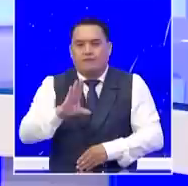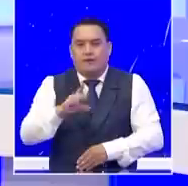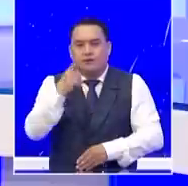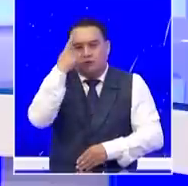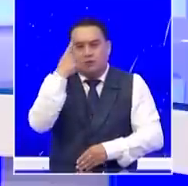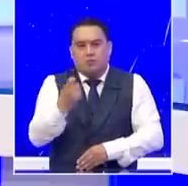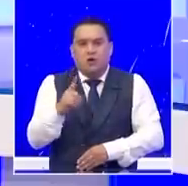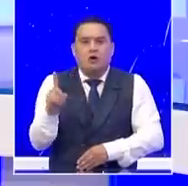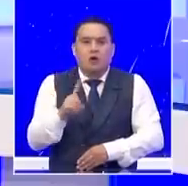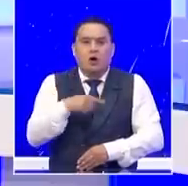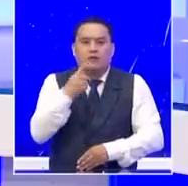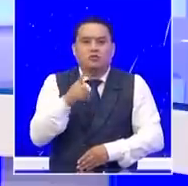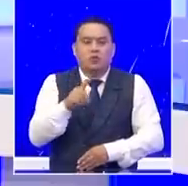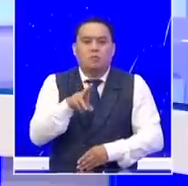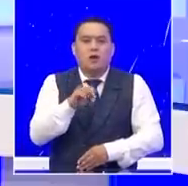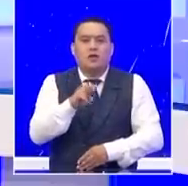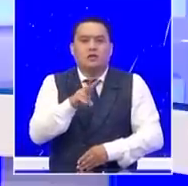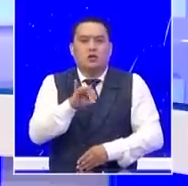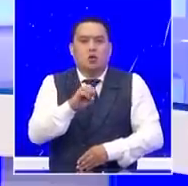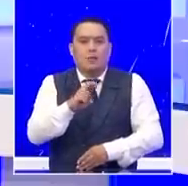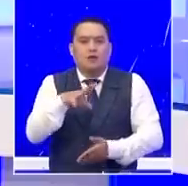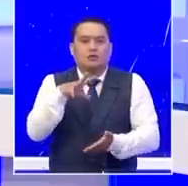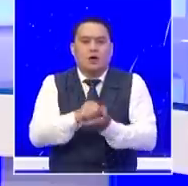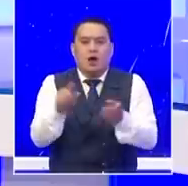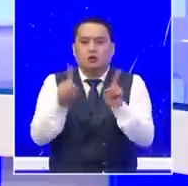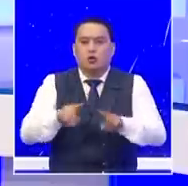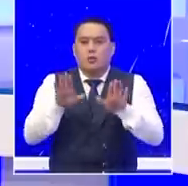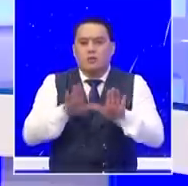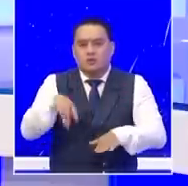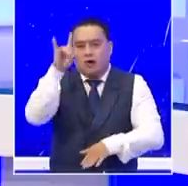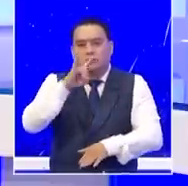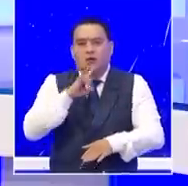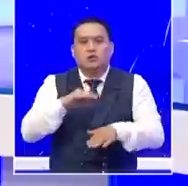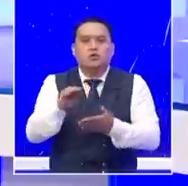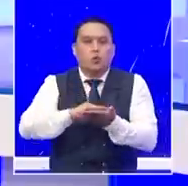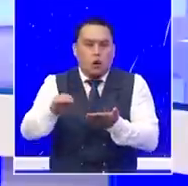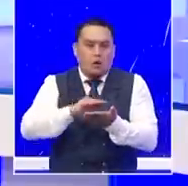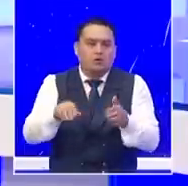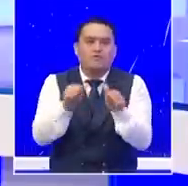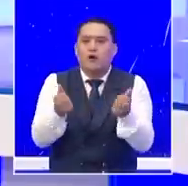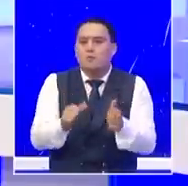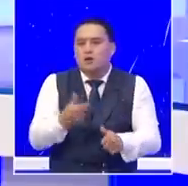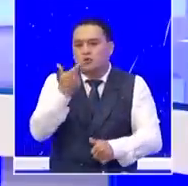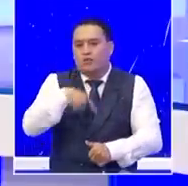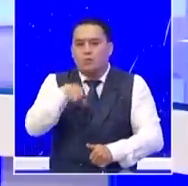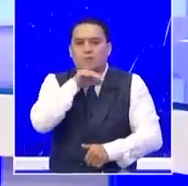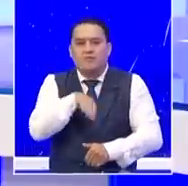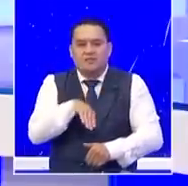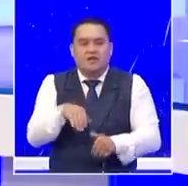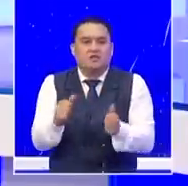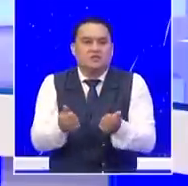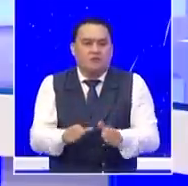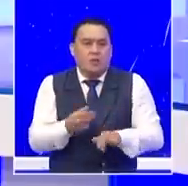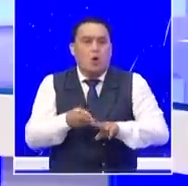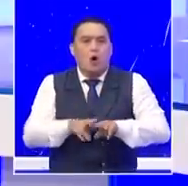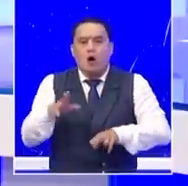сообщении главы государства говорится, что Бейсен Куранбек занимал особое место в казахской журналистике и сформировал свой профессиональный стиль.